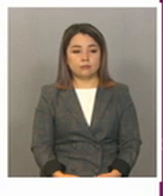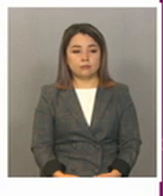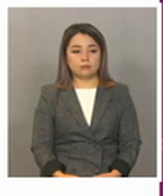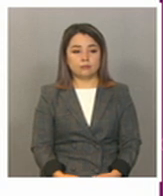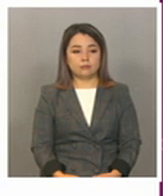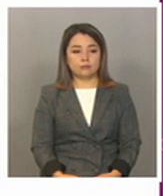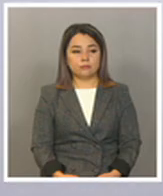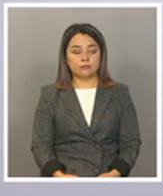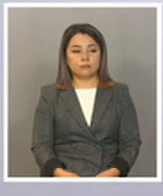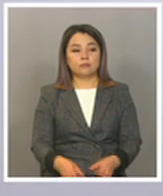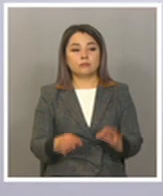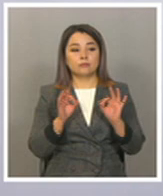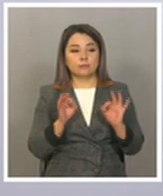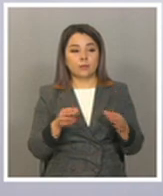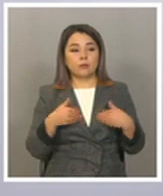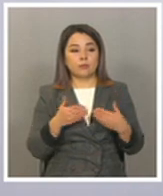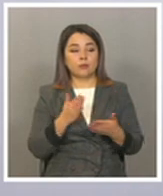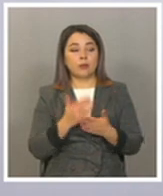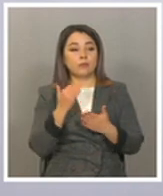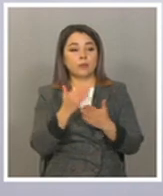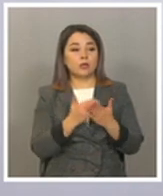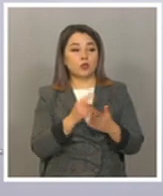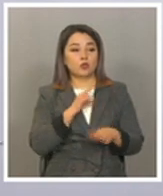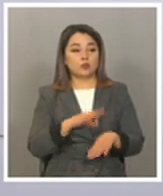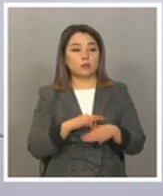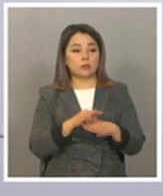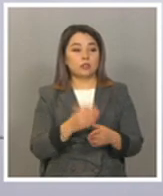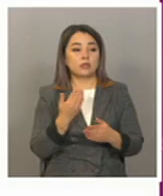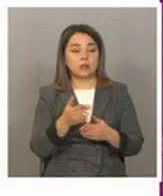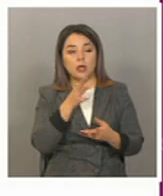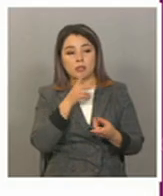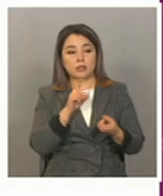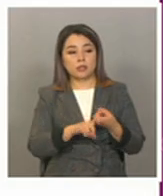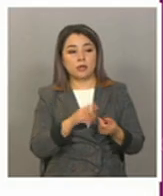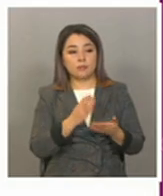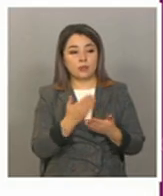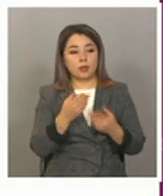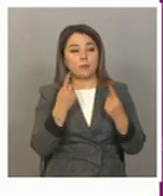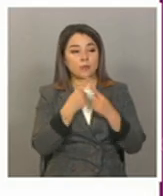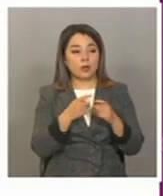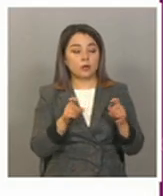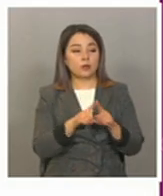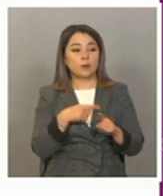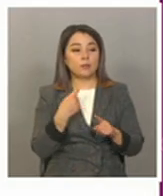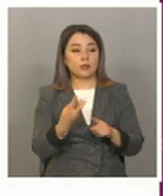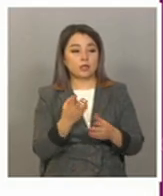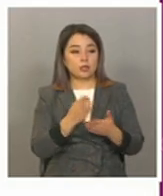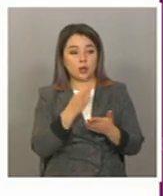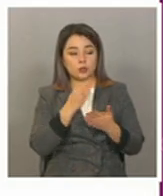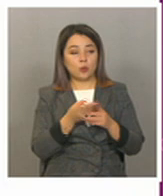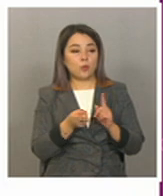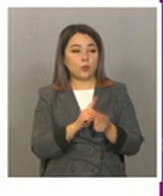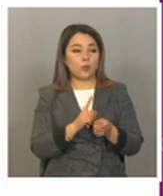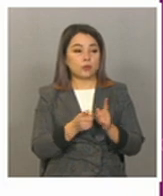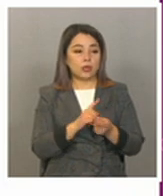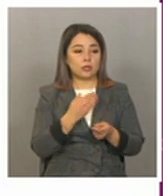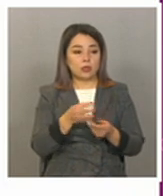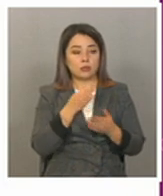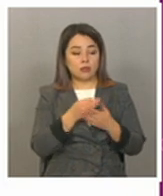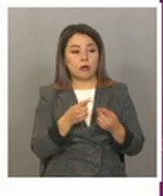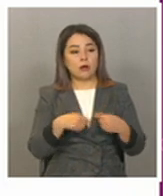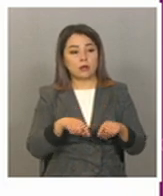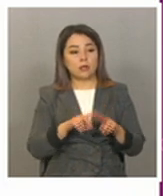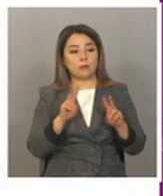Дұрыс нұсқасы. Бағдарламалаумен жұмыс жасау кезінде мәліметтердің бірнеше рет өзгерісі айнымалы